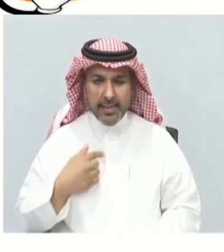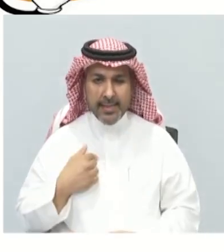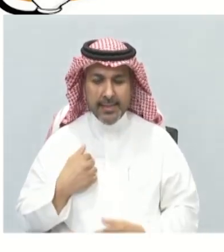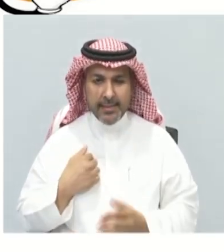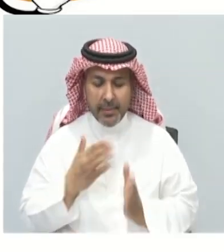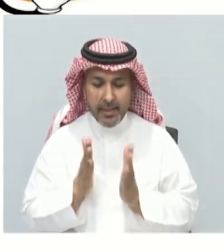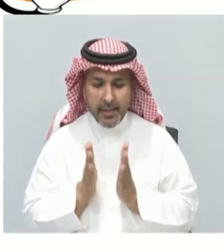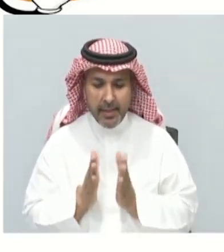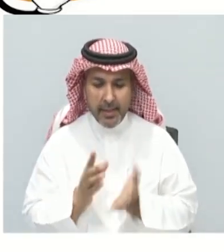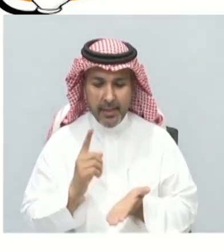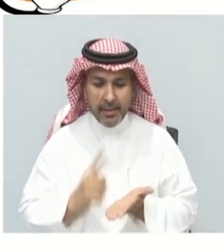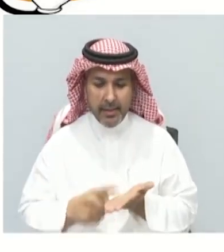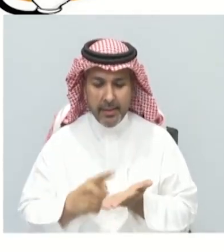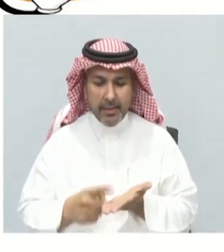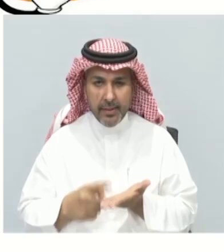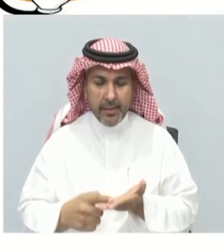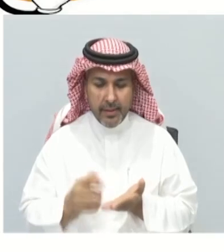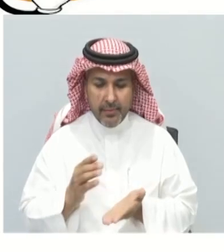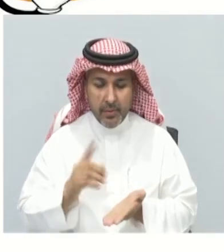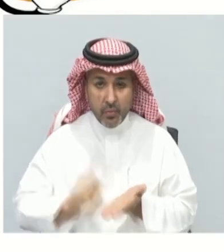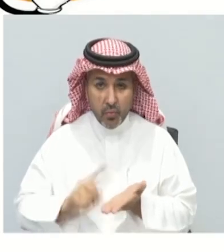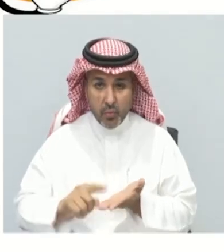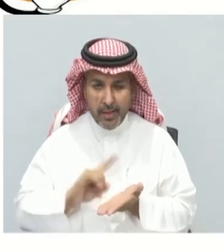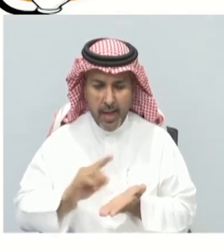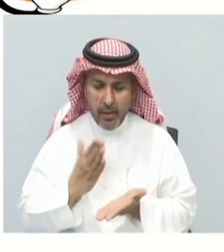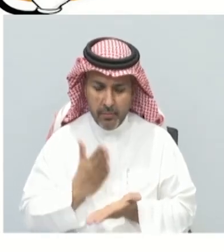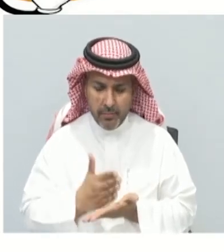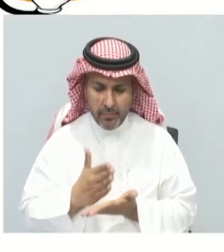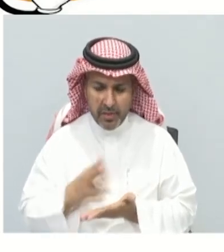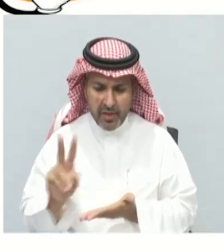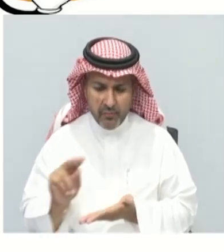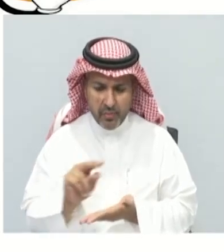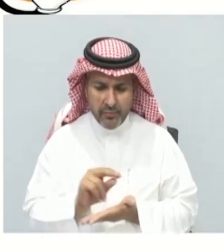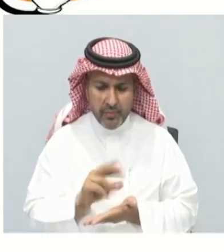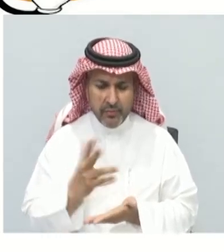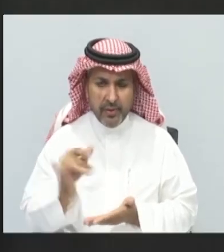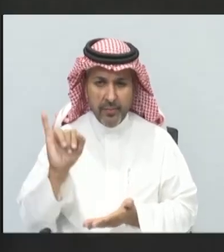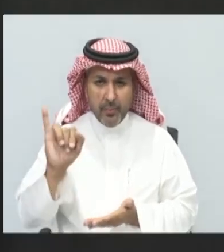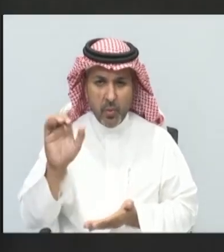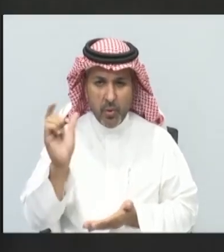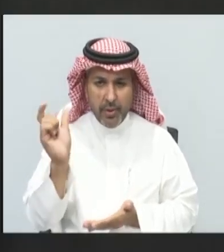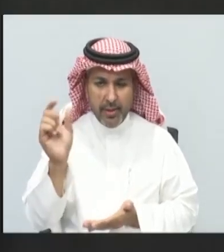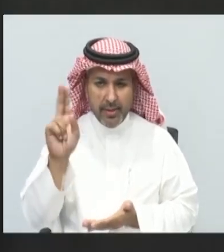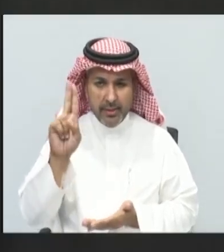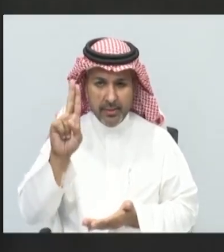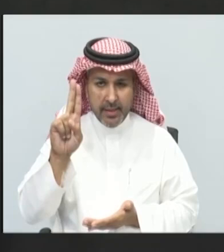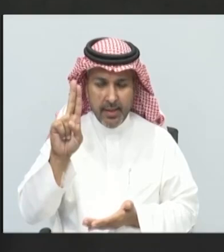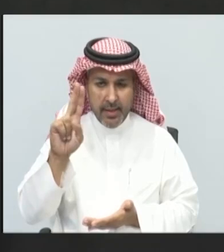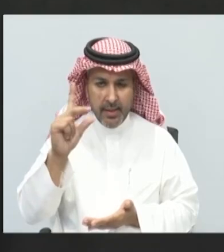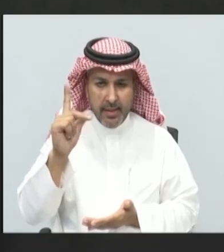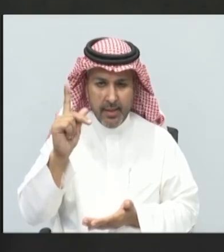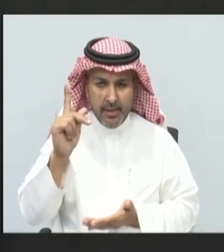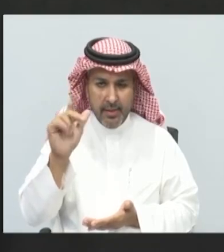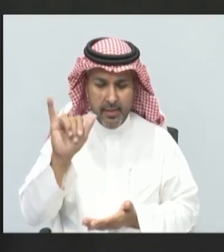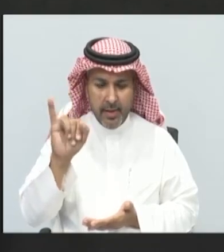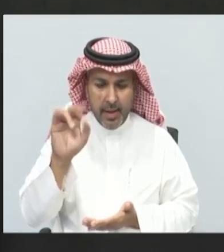الصور تمثل حركه منتظمه طبعا وانا اسال هذا السؤال حركه منتظمه ستعتمد في مراك على